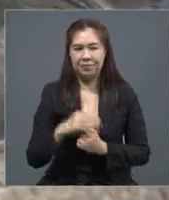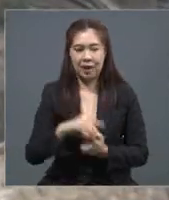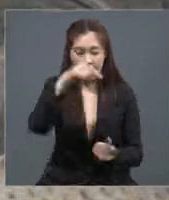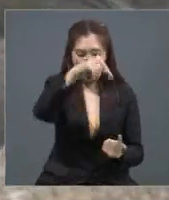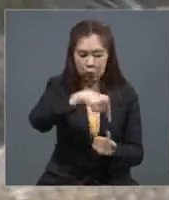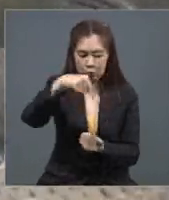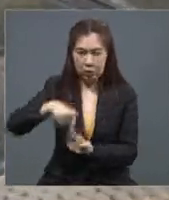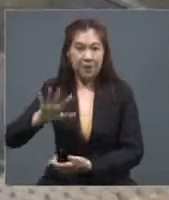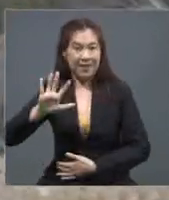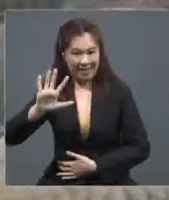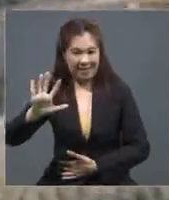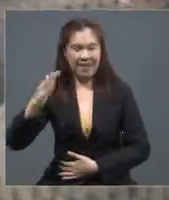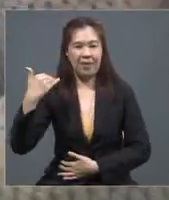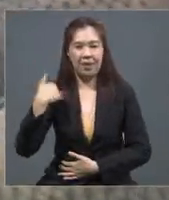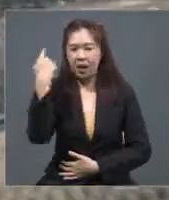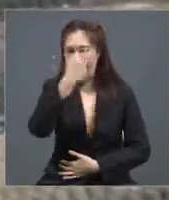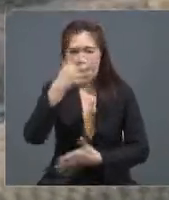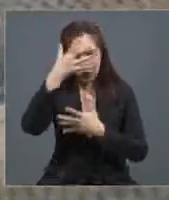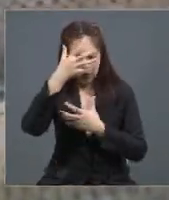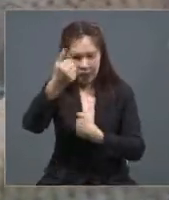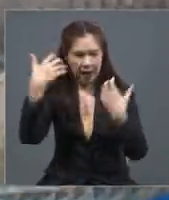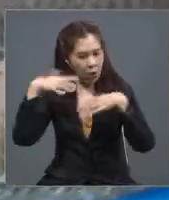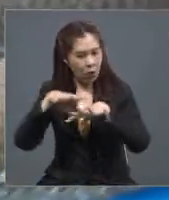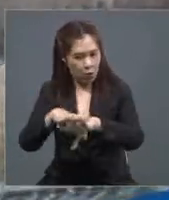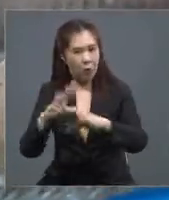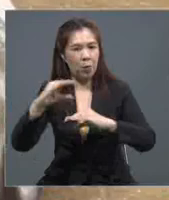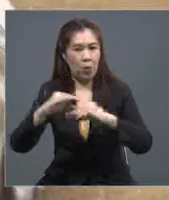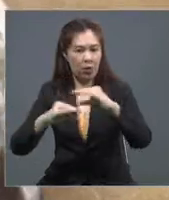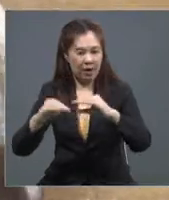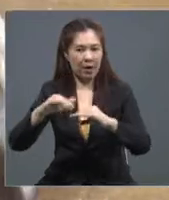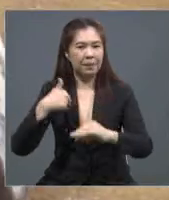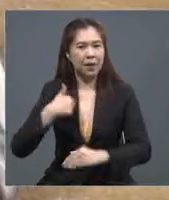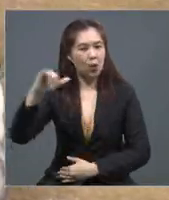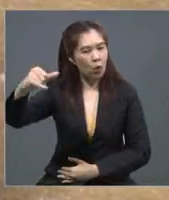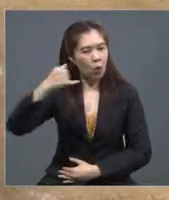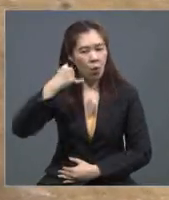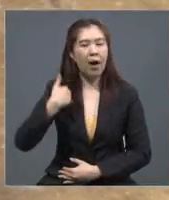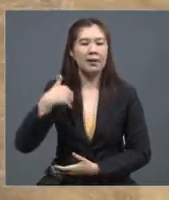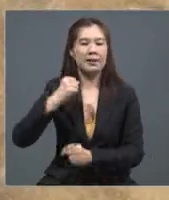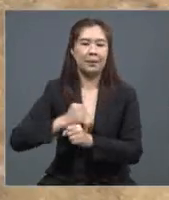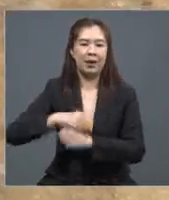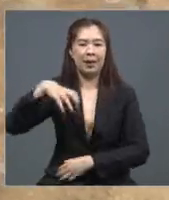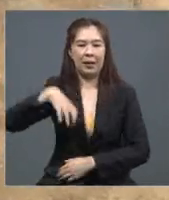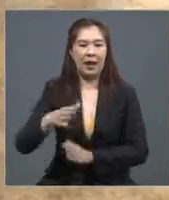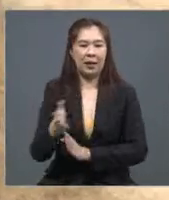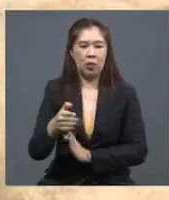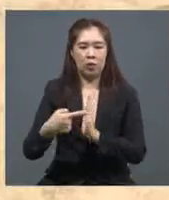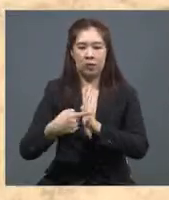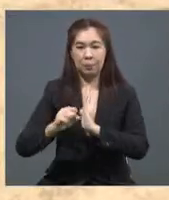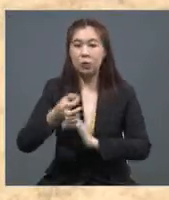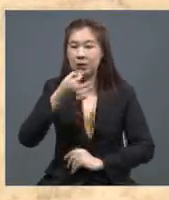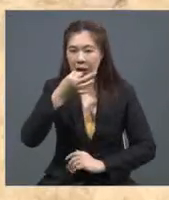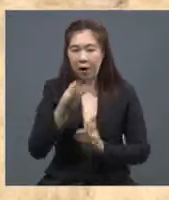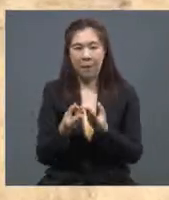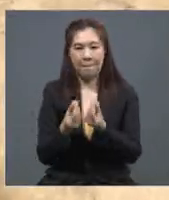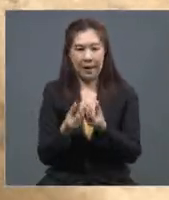หากแพอื่นๆหรือประชาชนที่สนใจเขร่วมโครงการนี้สามารถติดต่อแจ้งความประสงค์ได้นะครับที่สำนักงานประมงจังหวัดสมุทรสาครหมาย